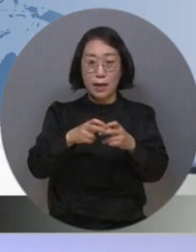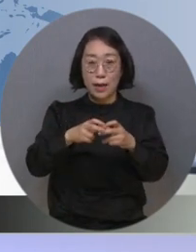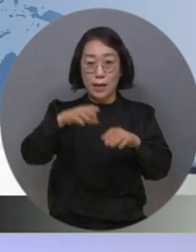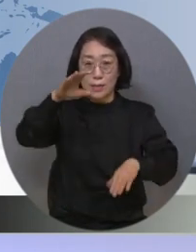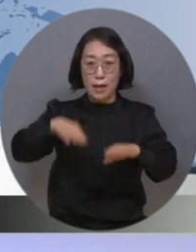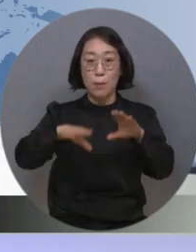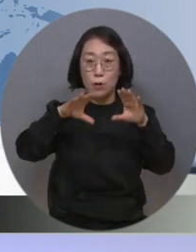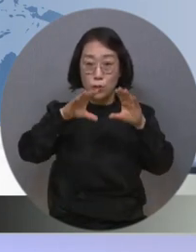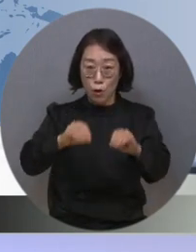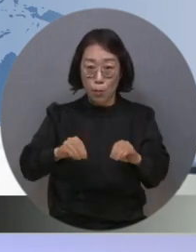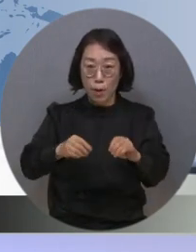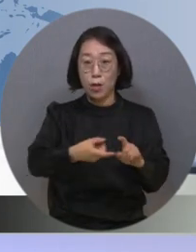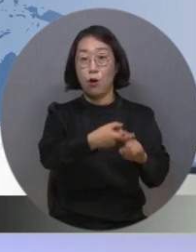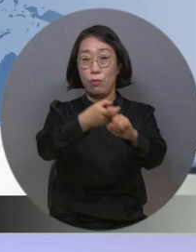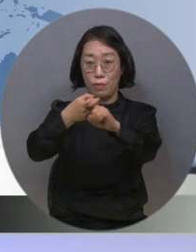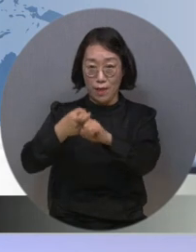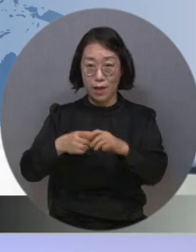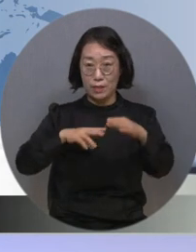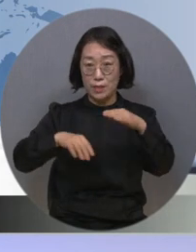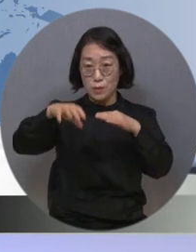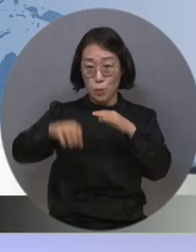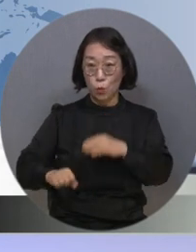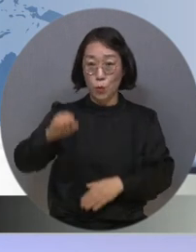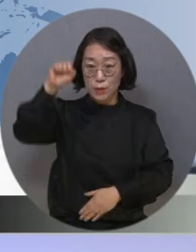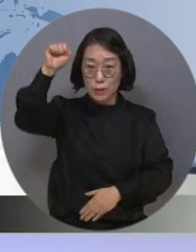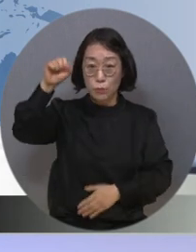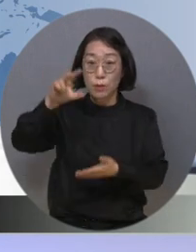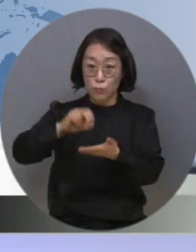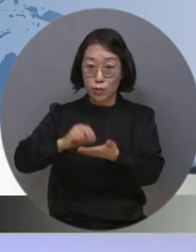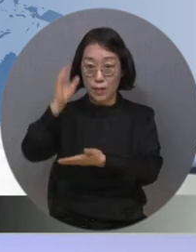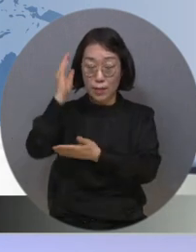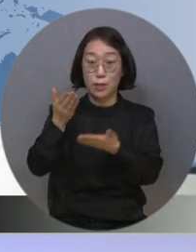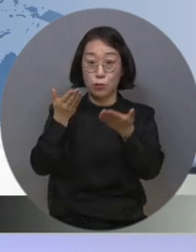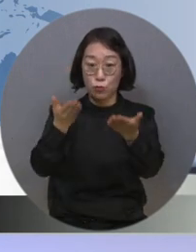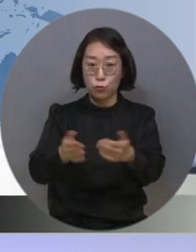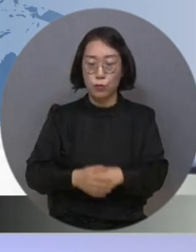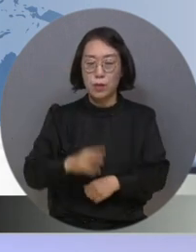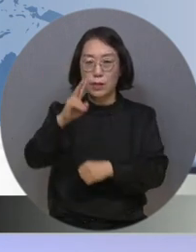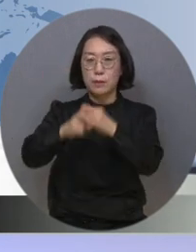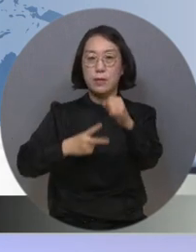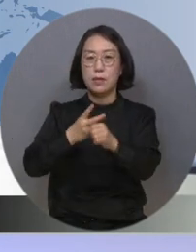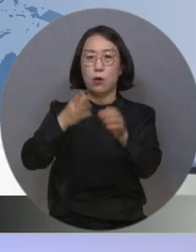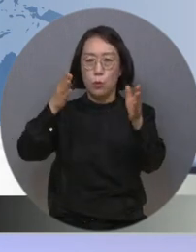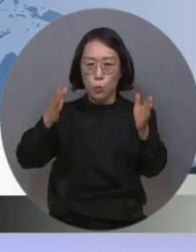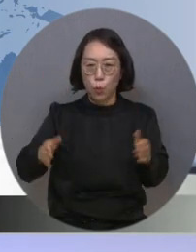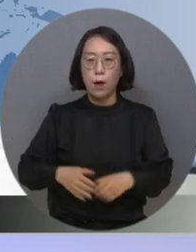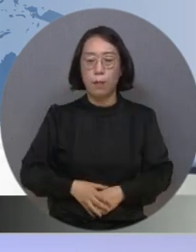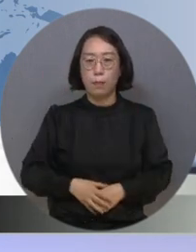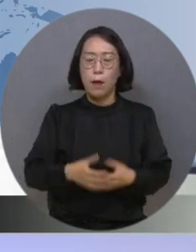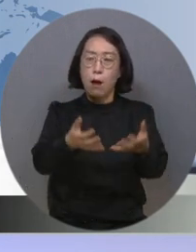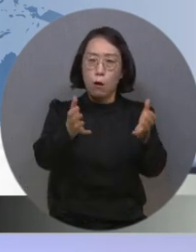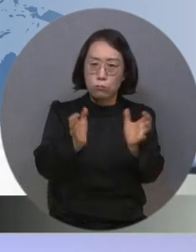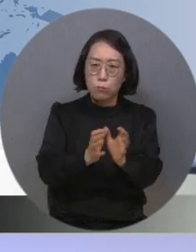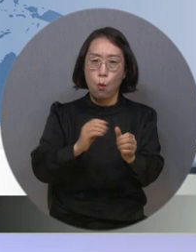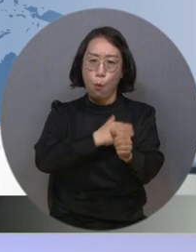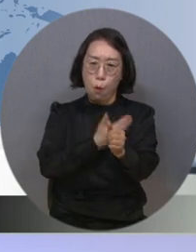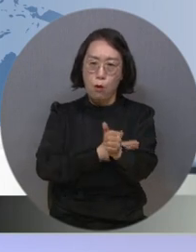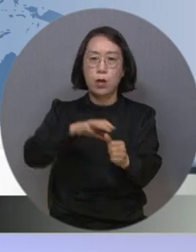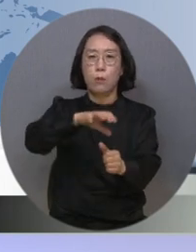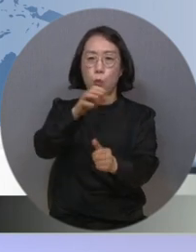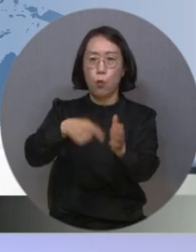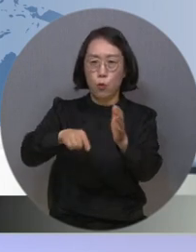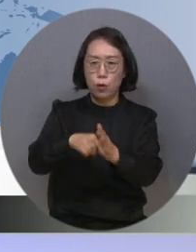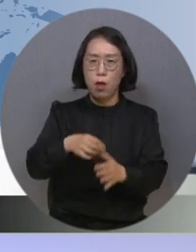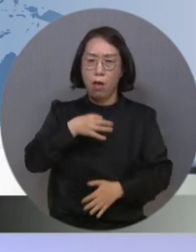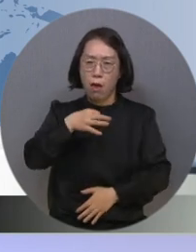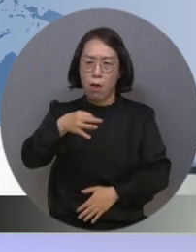연대의 지하철 선전전에 관한 내용 전해드렸는데요. 22년 동안 전 장현이 장애인의 권리 보장을 위해